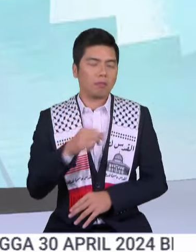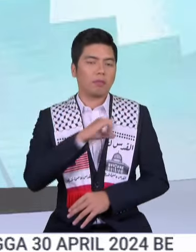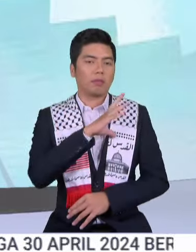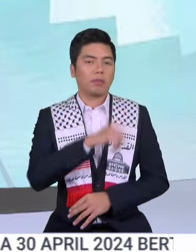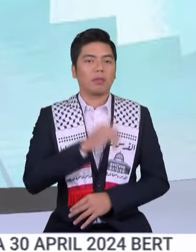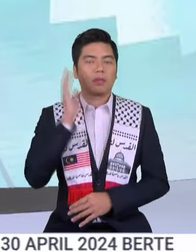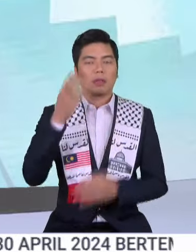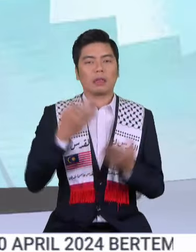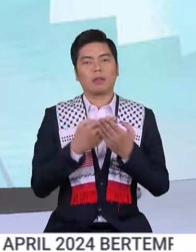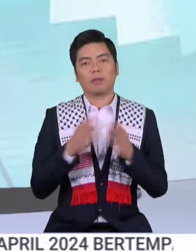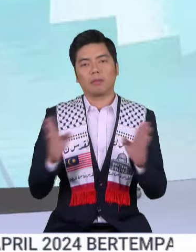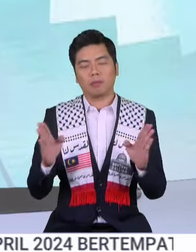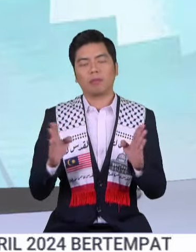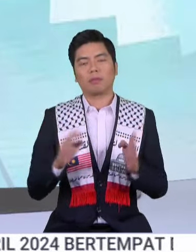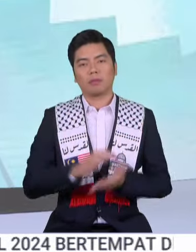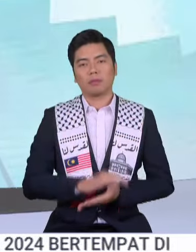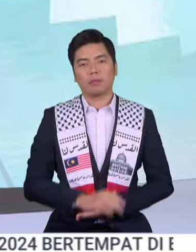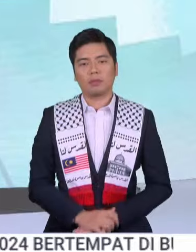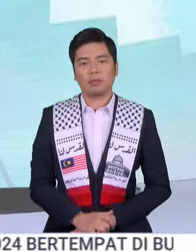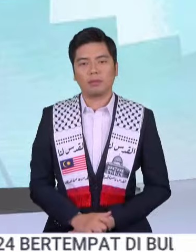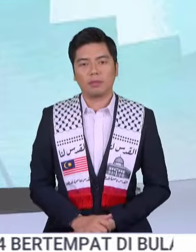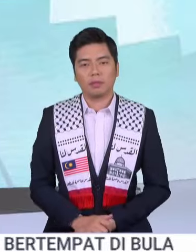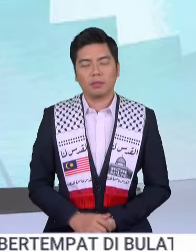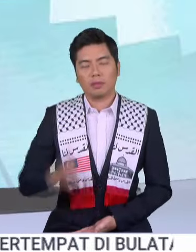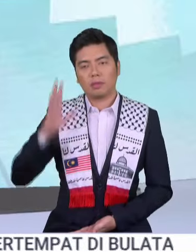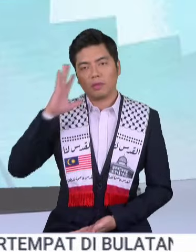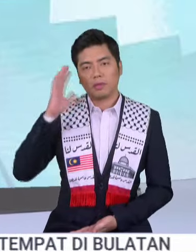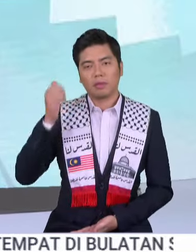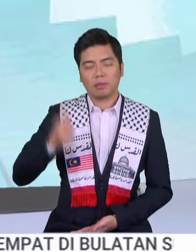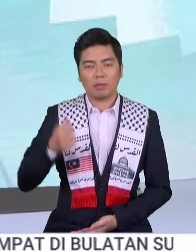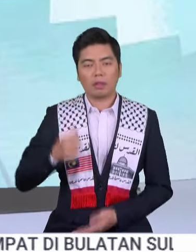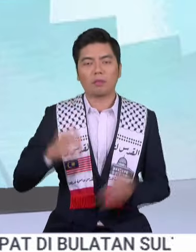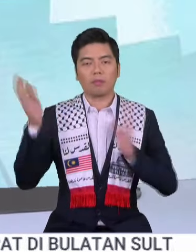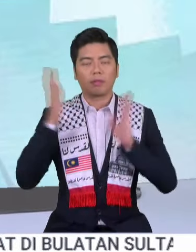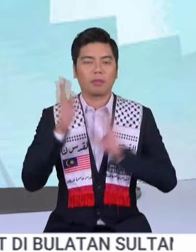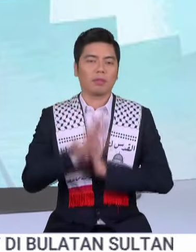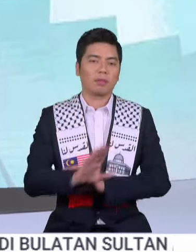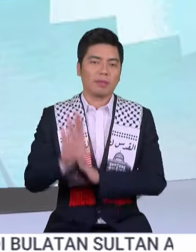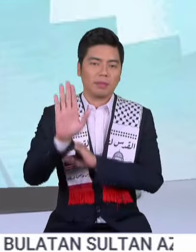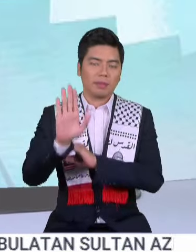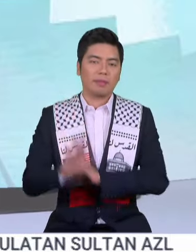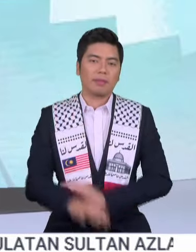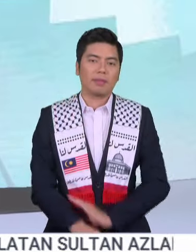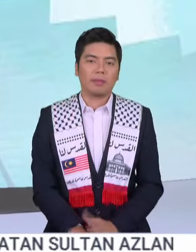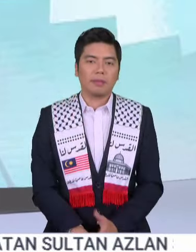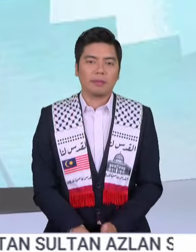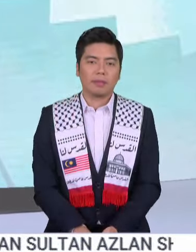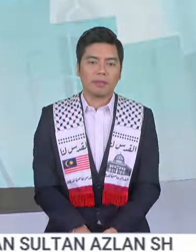Palestin. Pasti merdeka, saya Nurul Zahira Razi. Salam Malaysia Madani. Assalamualaikum.